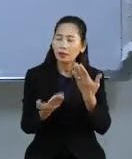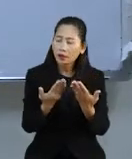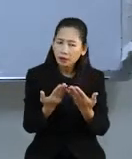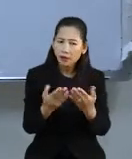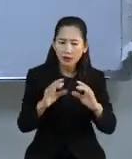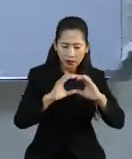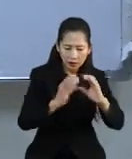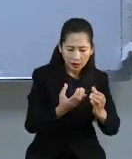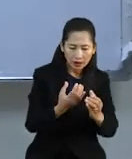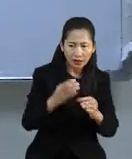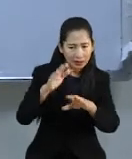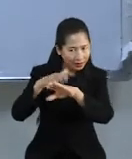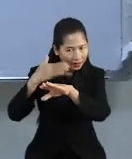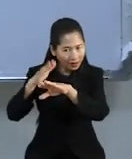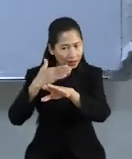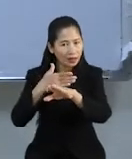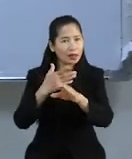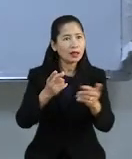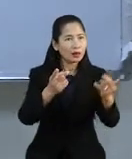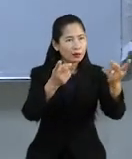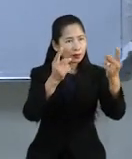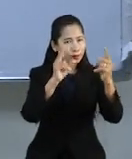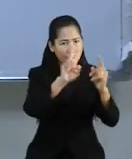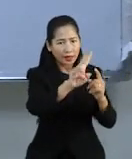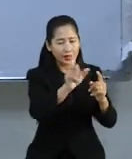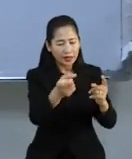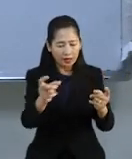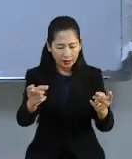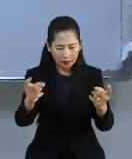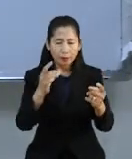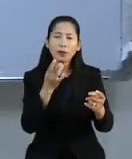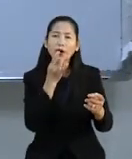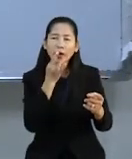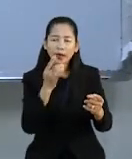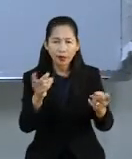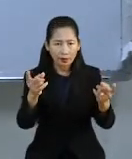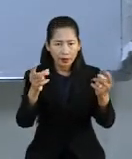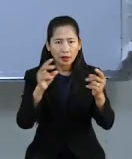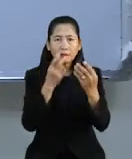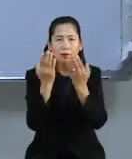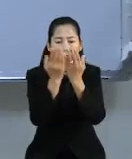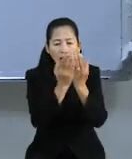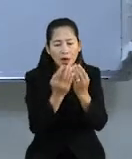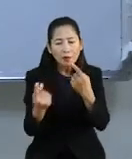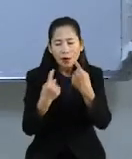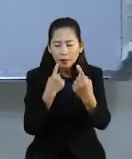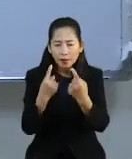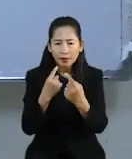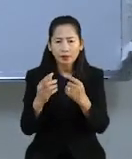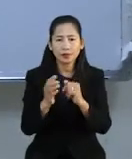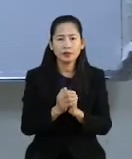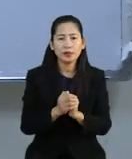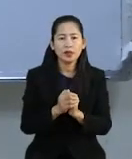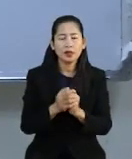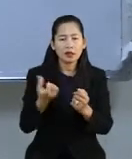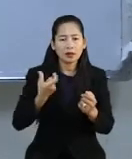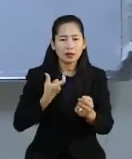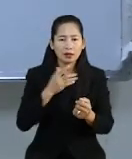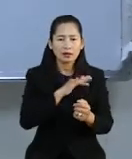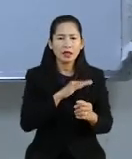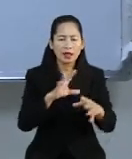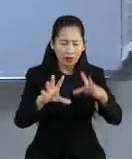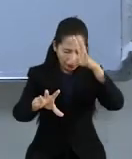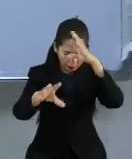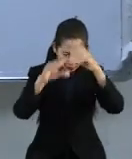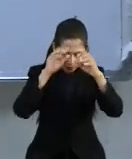chỉ nó nặng này khủ nâng hai con chả con ai phủ cái chả lăng an xong tầng này đi chả ta đời xa ở dân